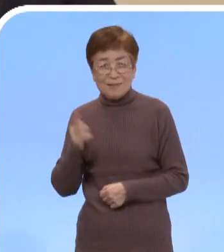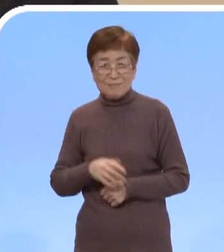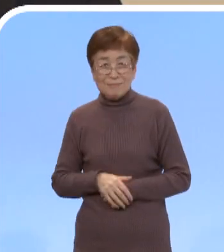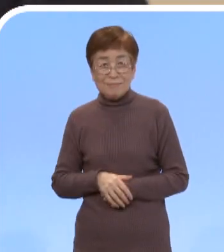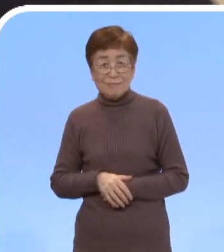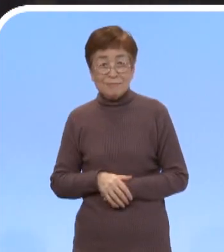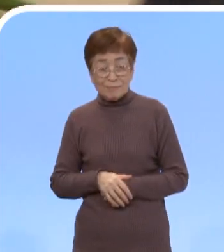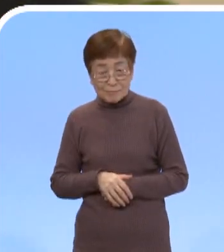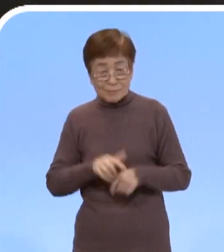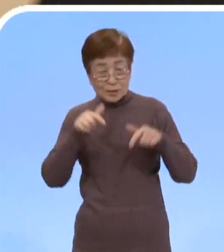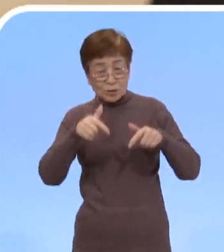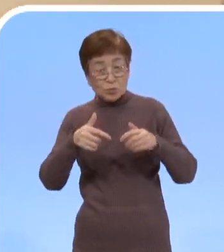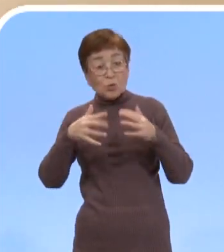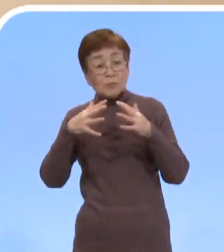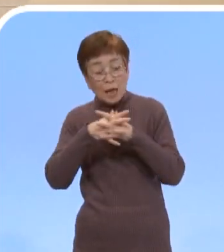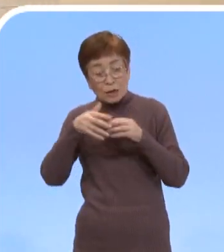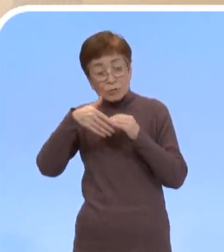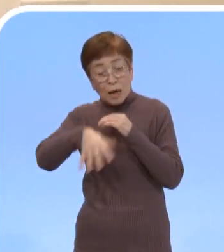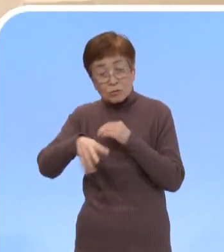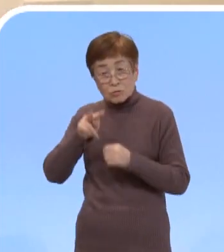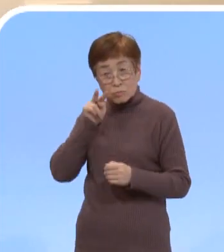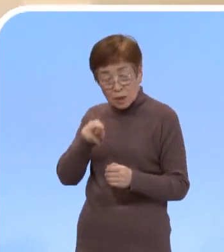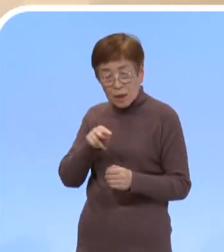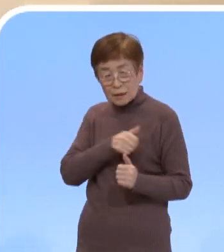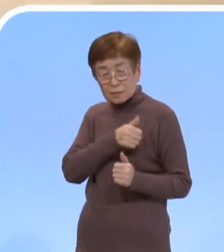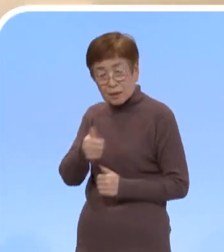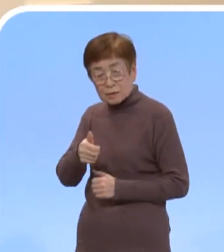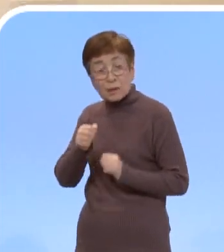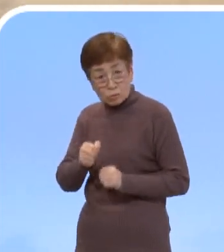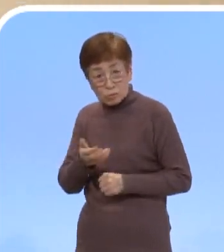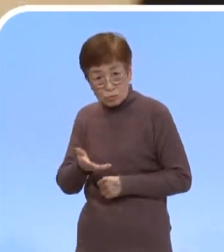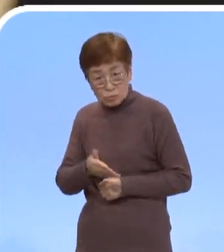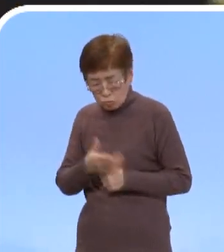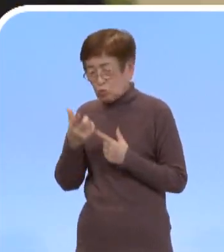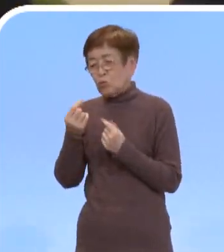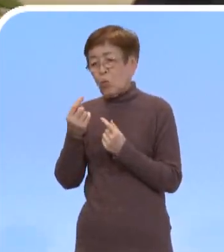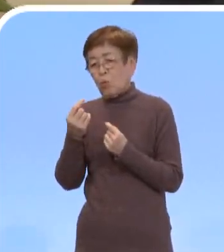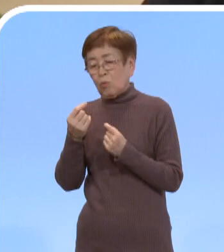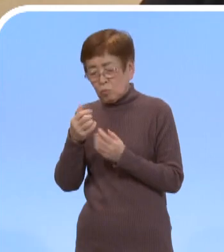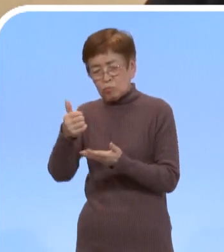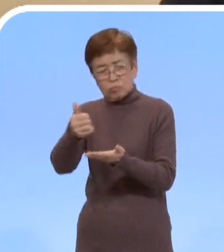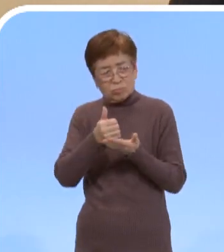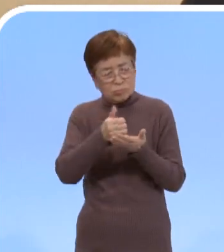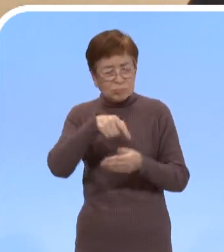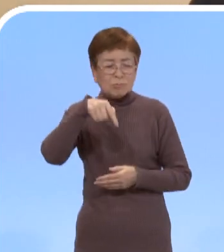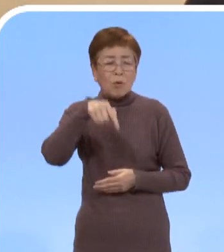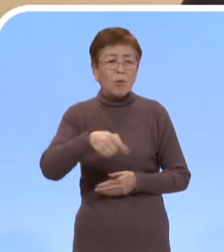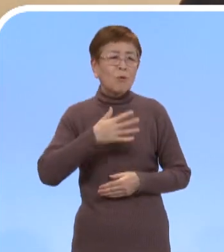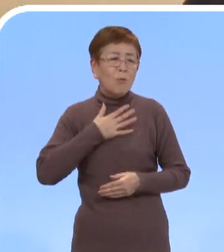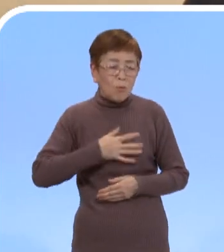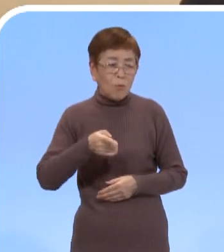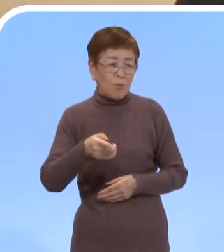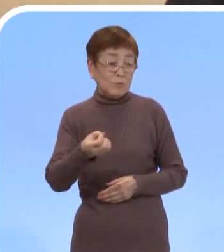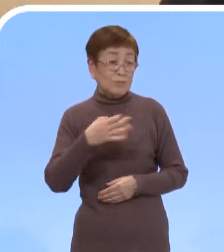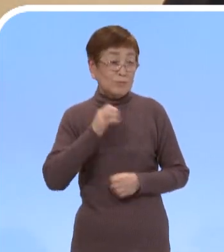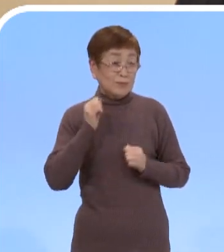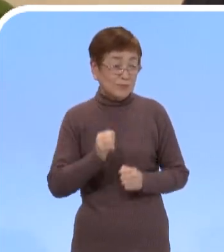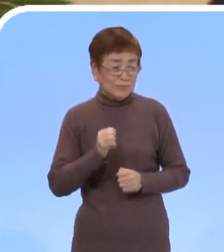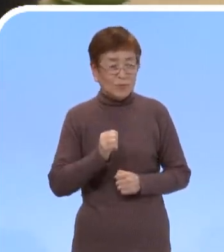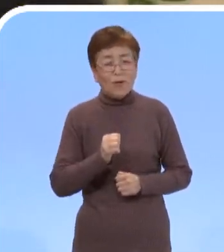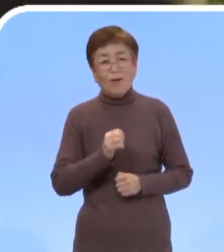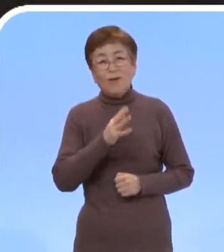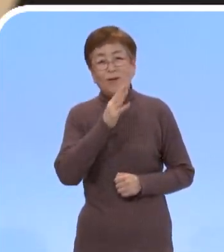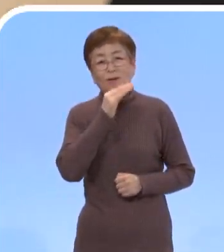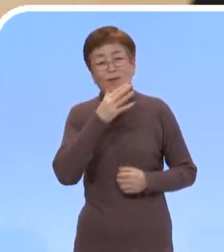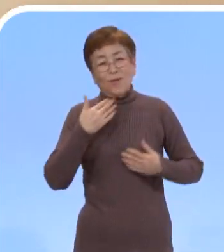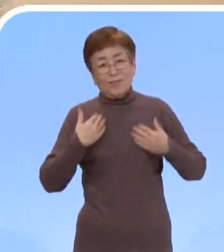当に 西宮スタイルでやっぱり知ったっていうお客さんとかもいらっしゃるんですか？ そうですね、はい、結構いらっしゃいます。 ありがとうございます。 それは嬉しいですよね。 嬉しい